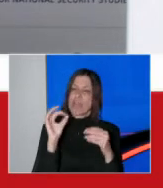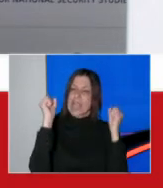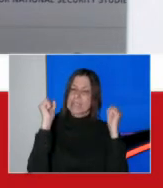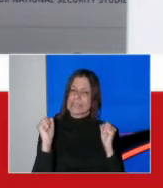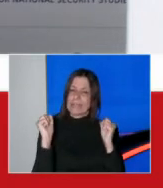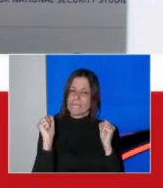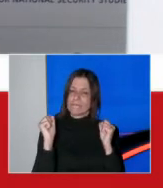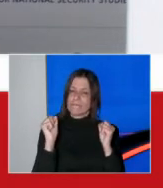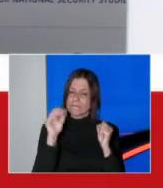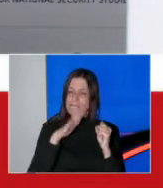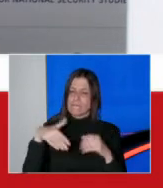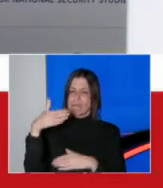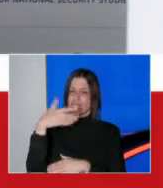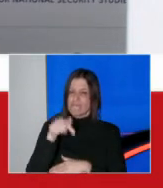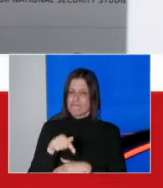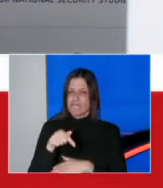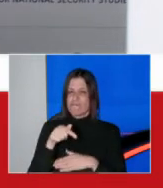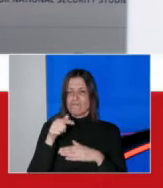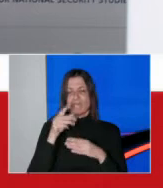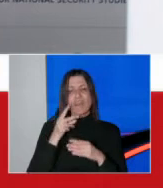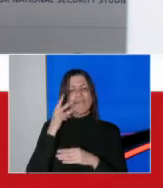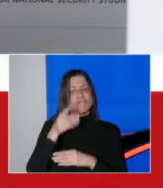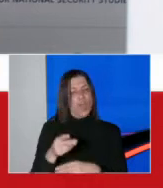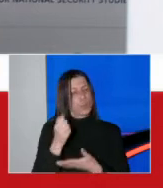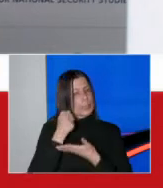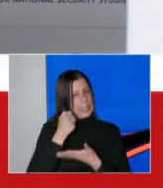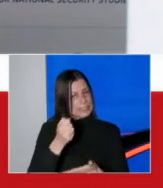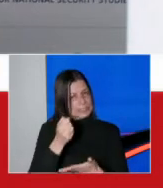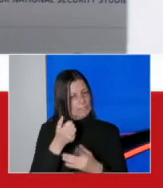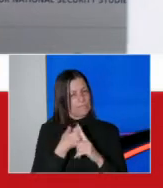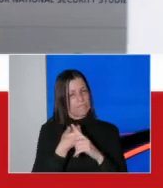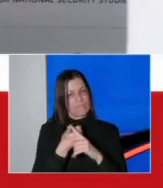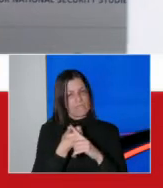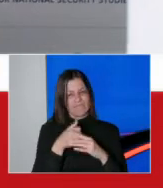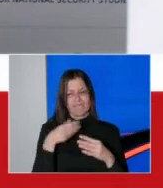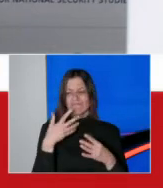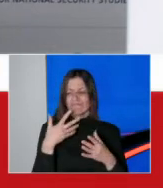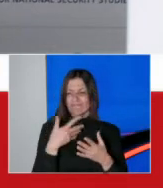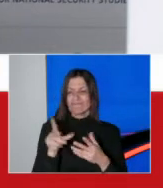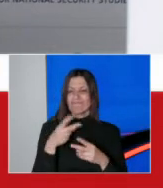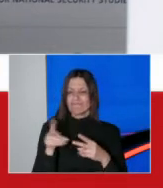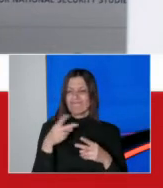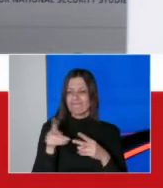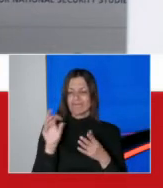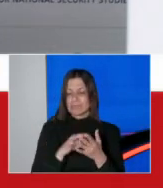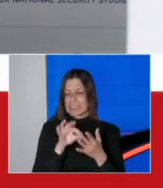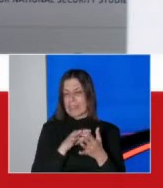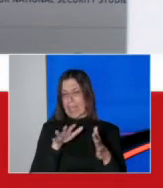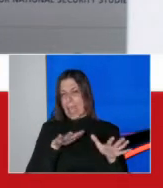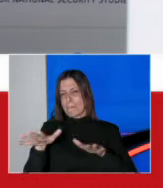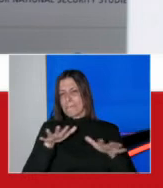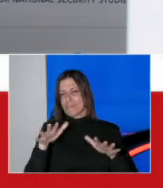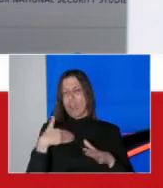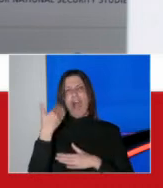את הספינה. העברנו תקציב, ניירנו את האבק מעל פעילות משרדי הממשלה